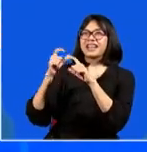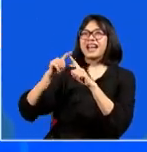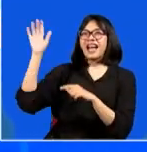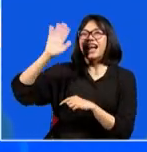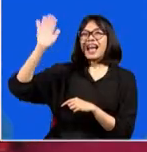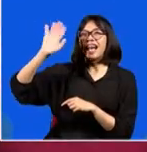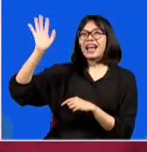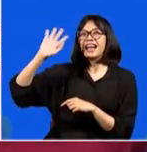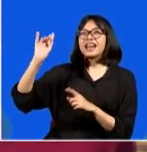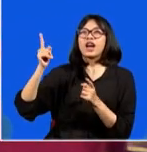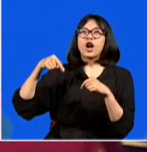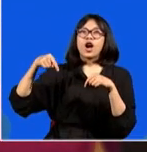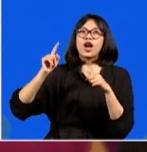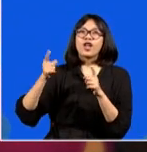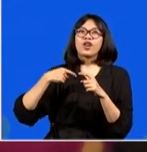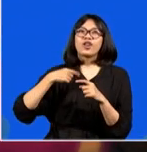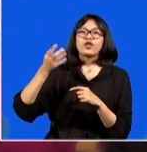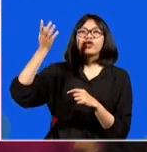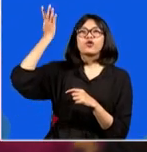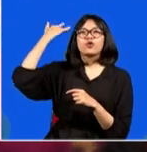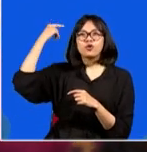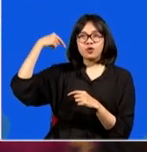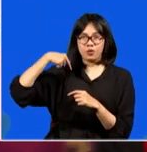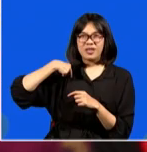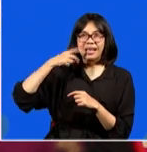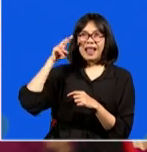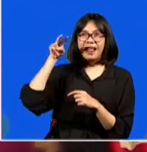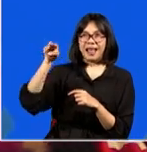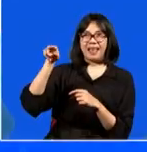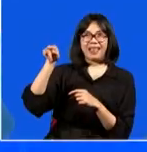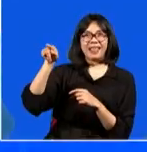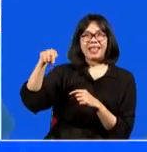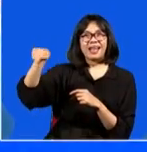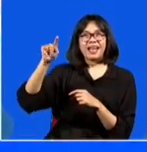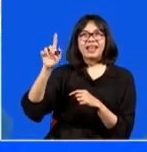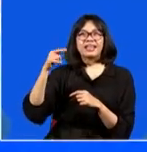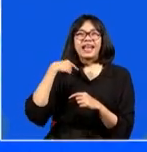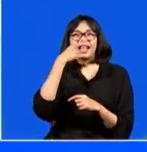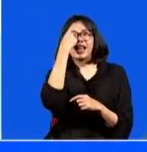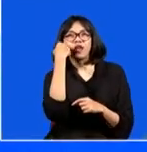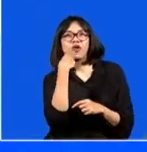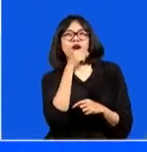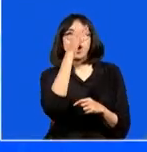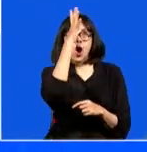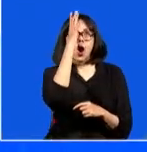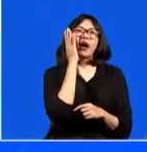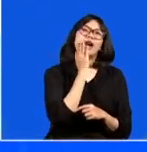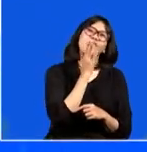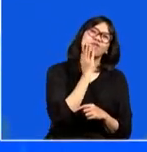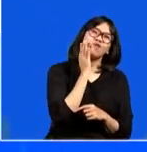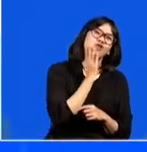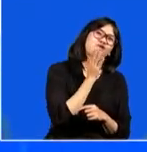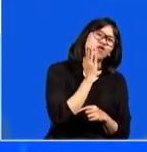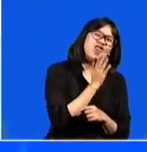karena kalau dulu di era saya kalau sekarang kan kita lihat nih bapak ibu guru yang sekarang tuh Oh saya lihat dari wajah-wajahnya mudah-muda belia ya kan